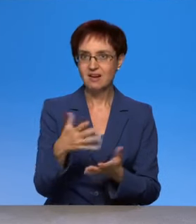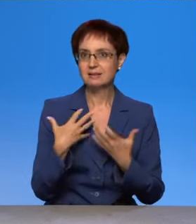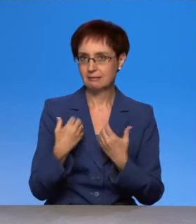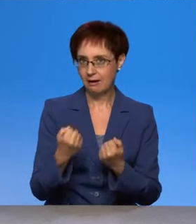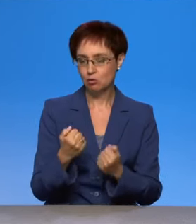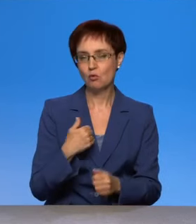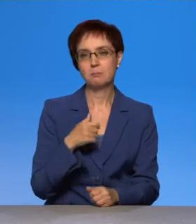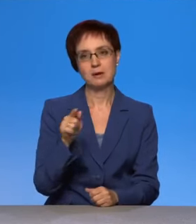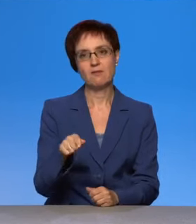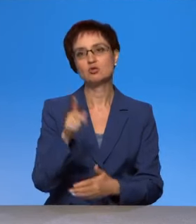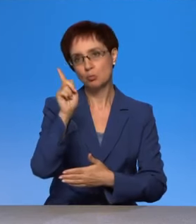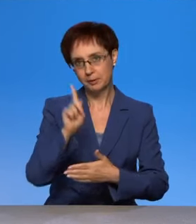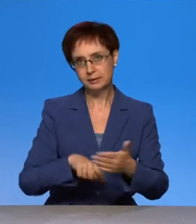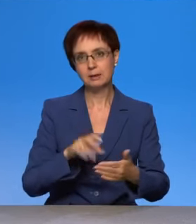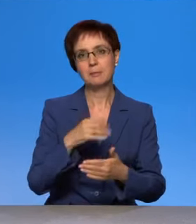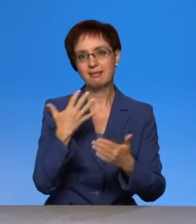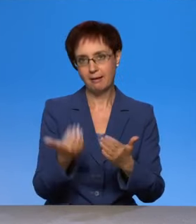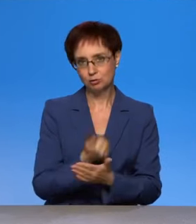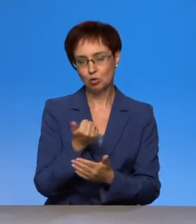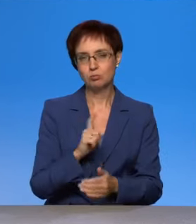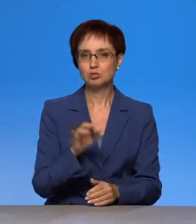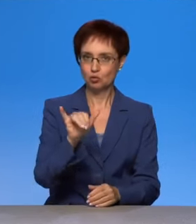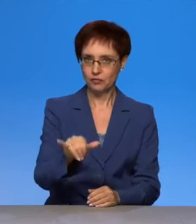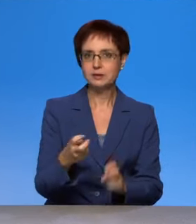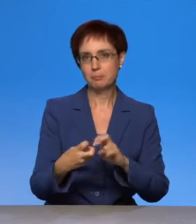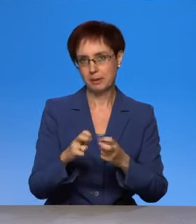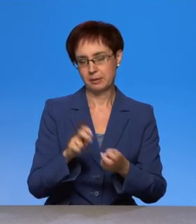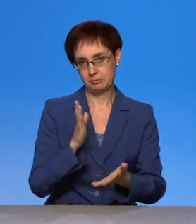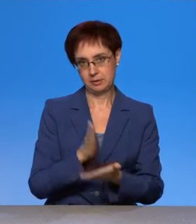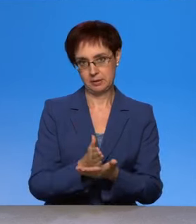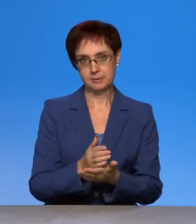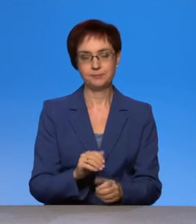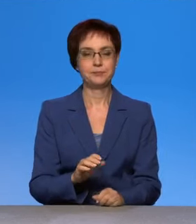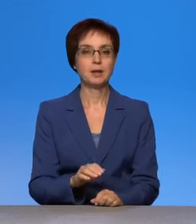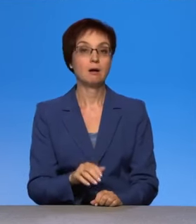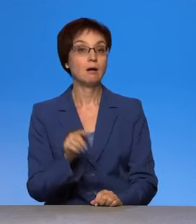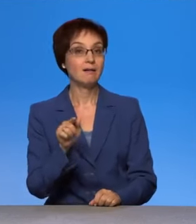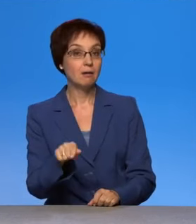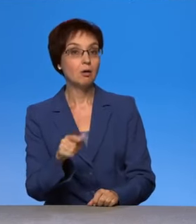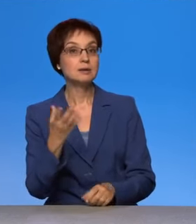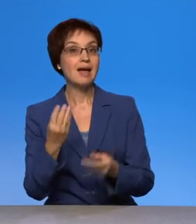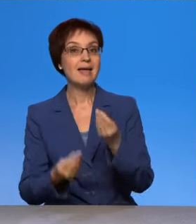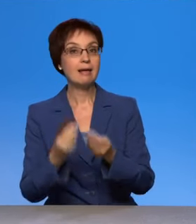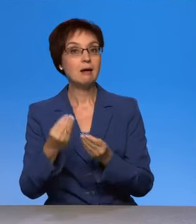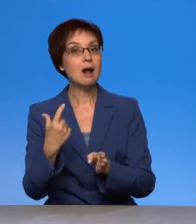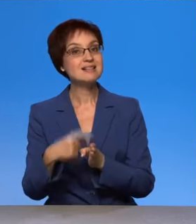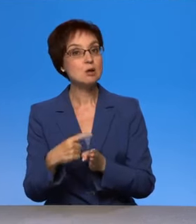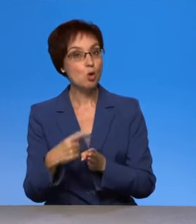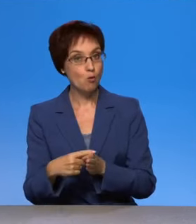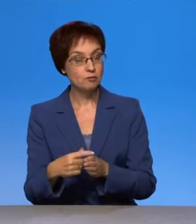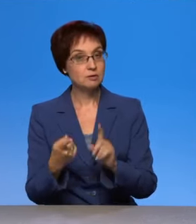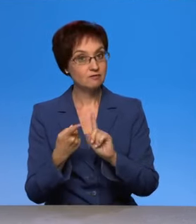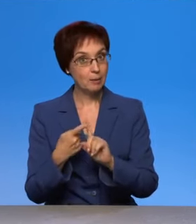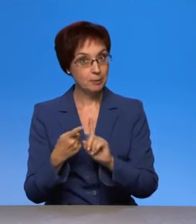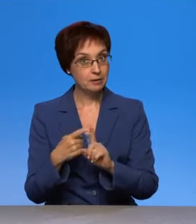что не до конца здоровы. Понимаете, тут игра слов. Вот. Ну, во-первых,